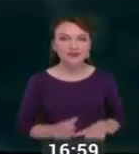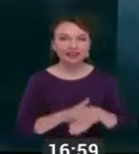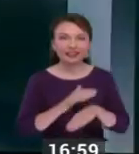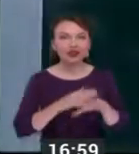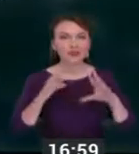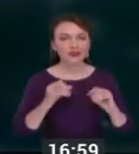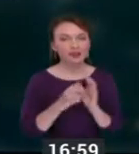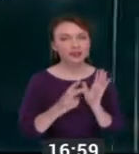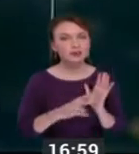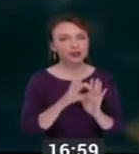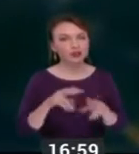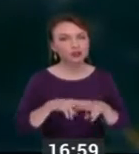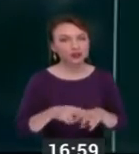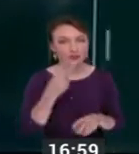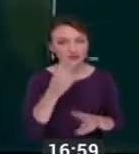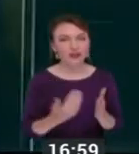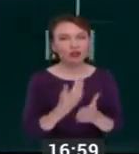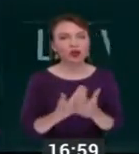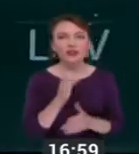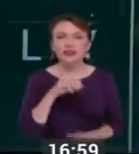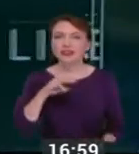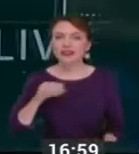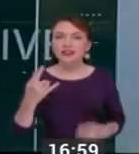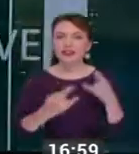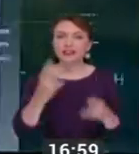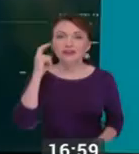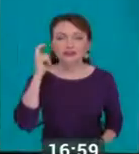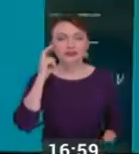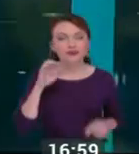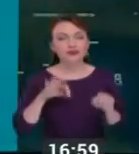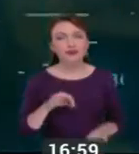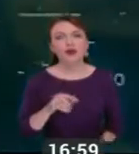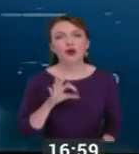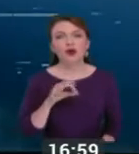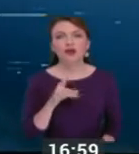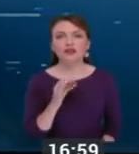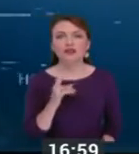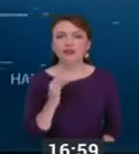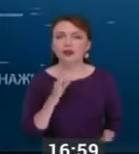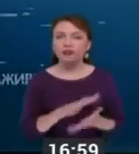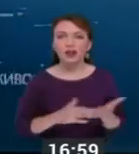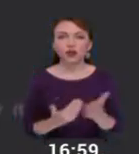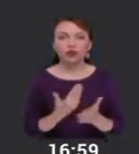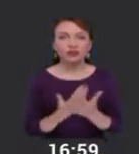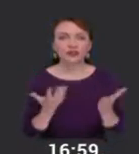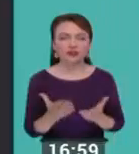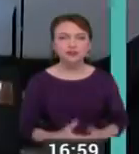Добрий вечір, 17-та у столиці. Ви дивитесь випуск СТН на телеканалі «Київ». В студії Олекса Кіпкало. Далі про таке.